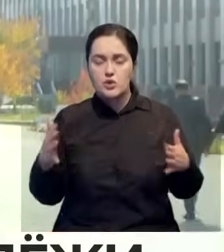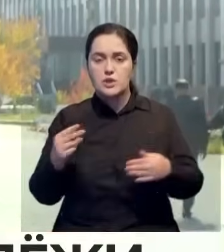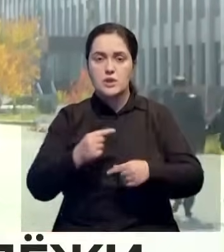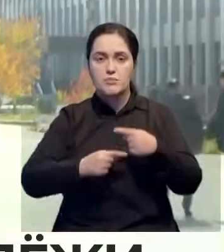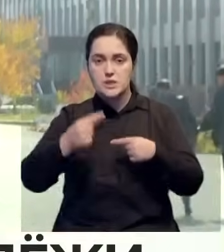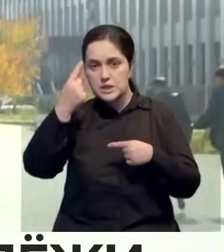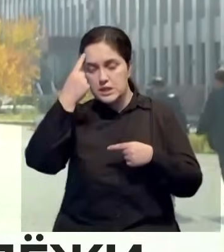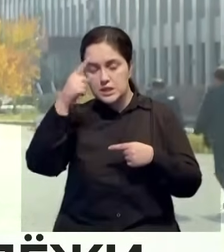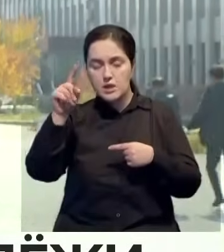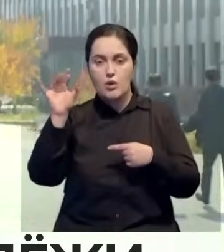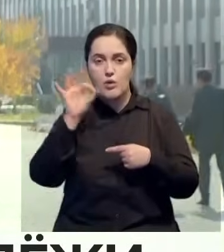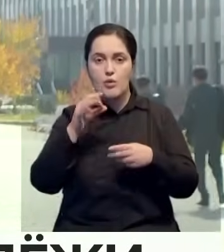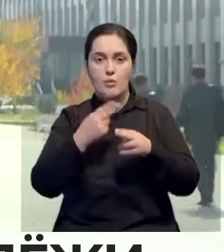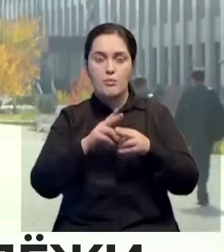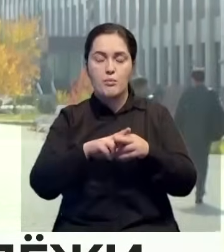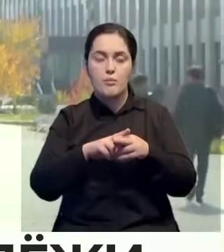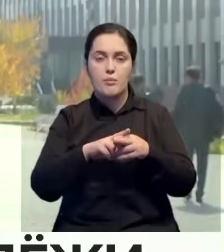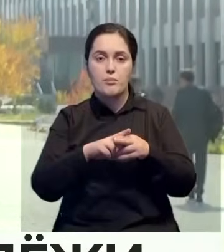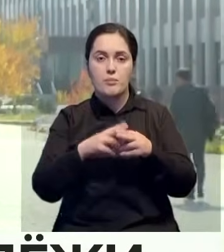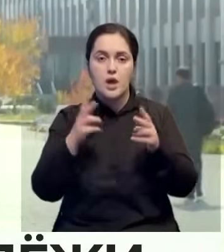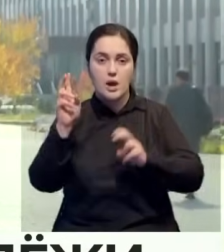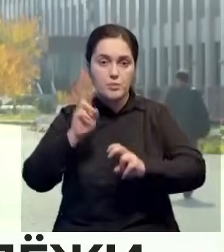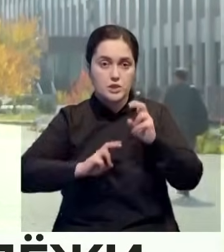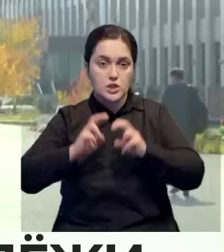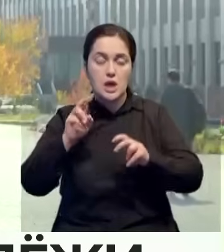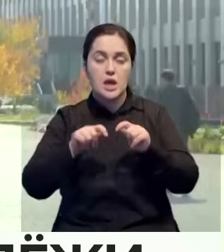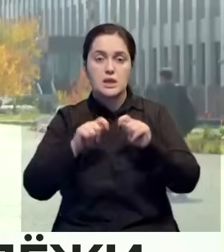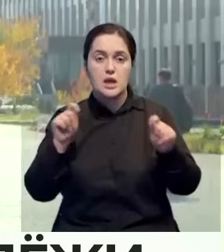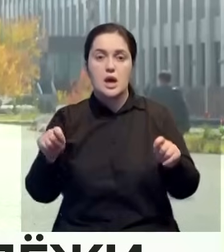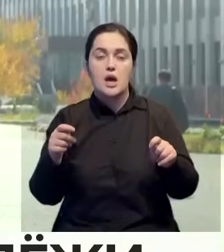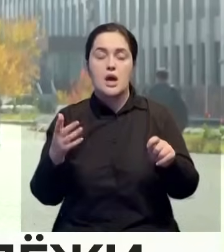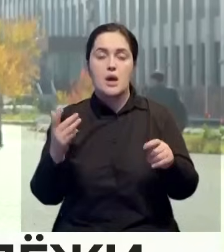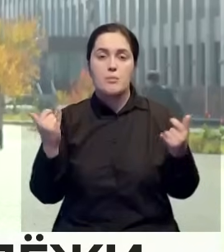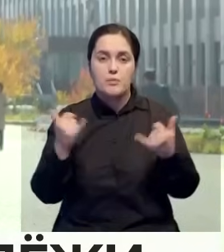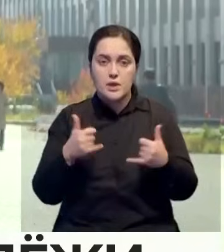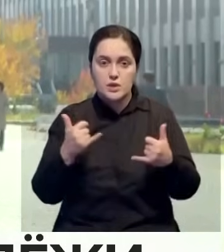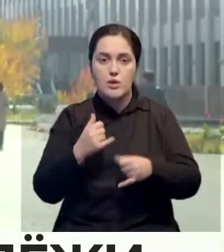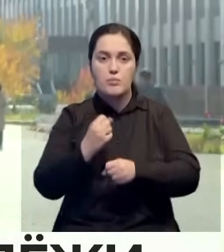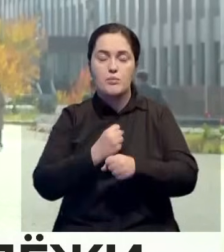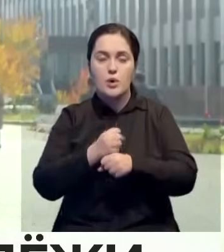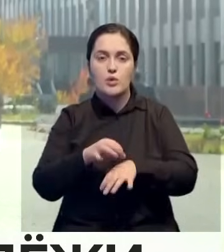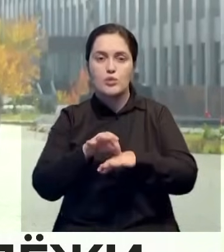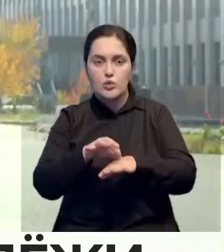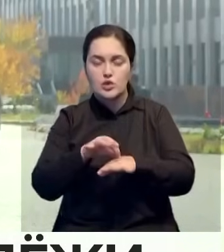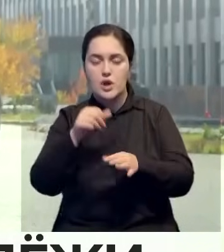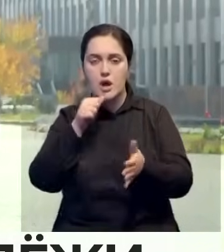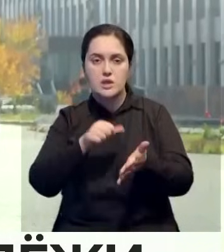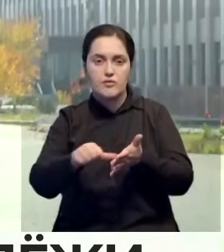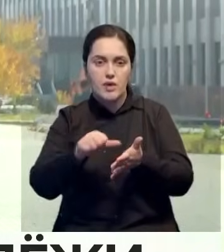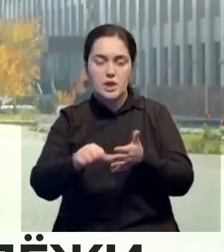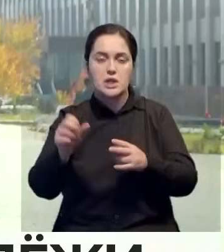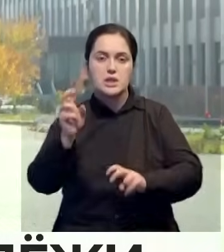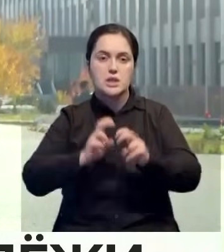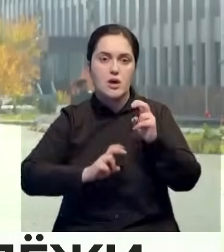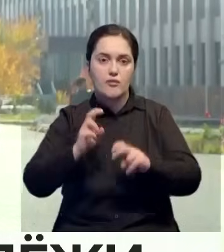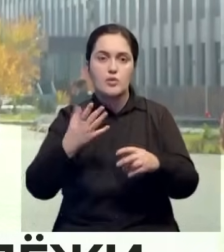бизнес-идей в сфере обрабатывающей промышленности. Открыты цеха по выпуску бетонных изделий, переработки кожи и асфальтный завод. На